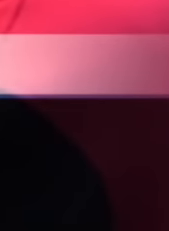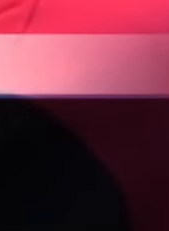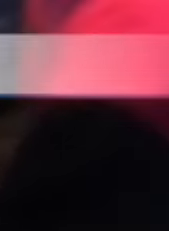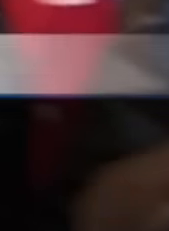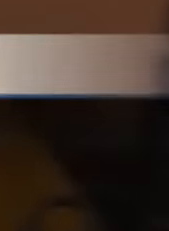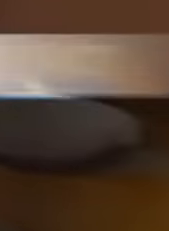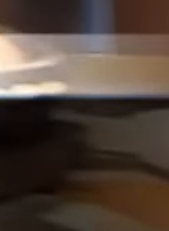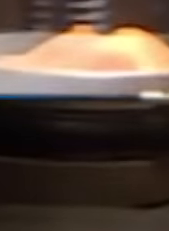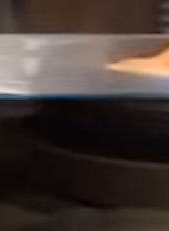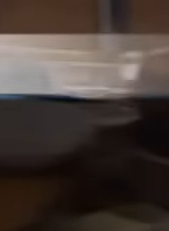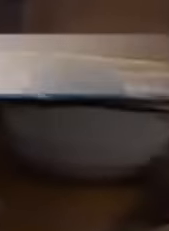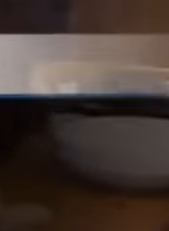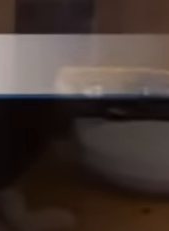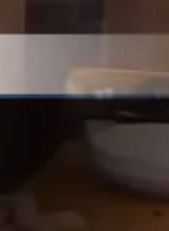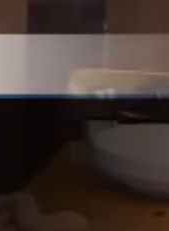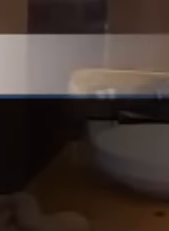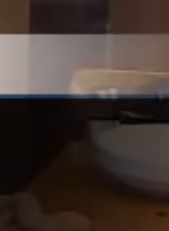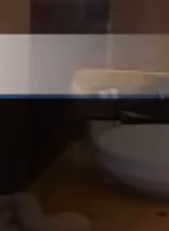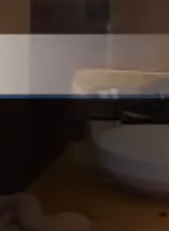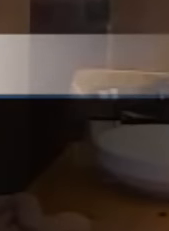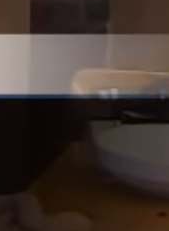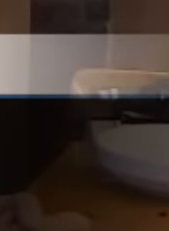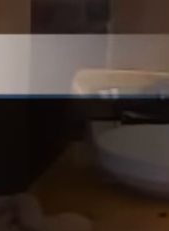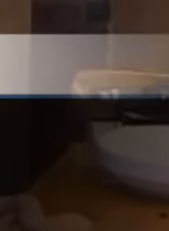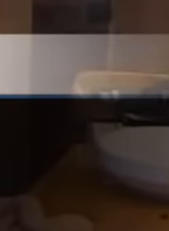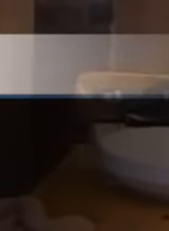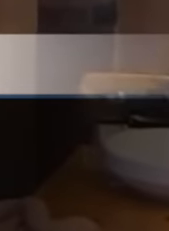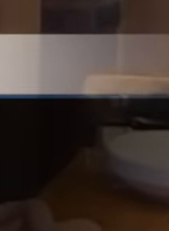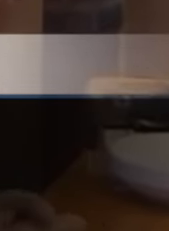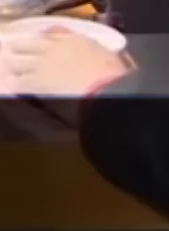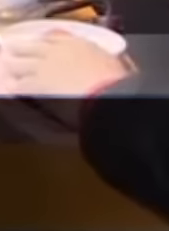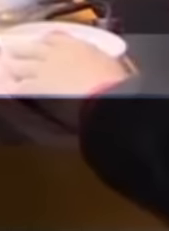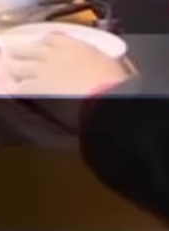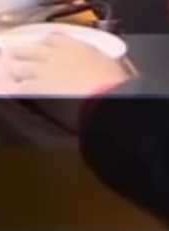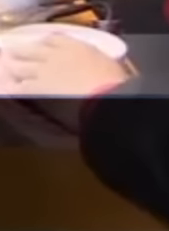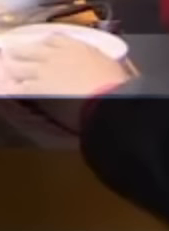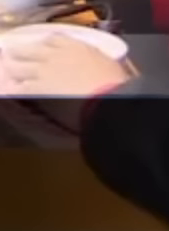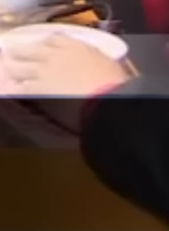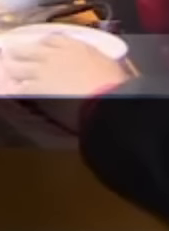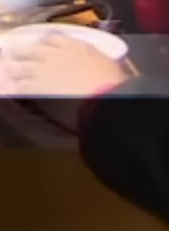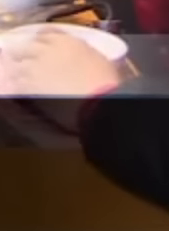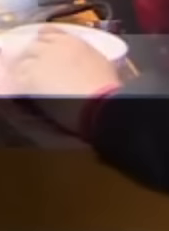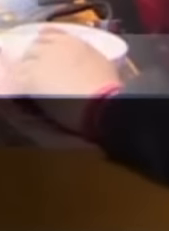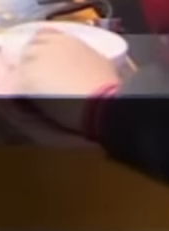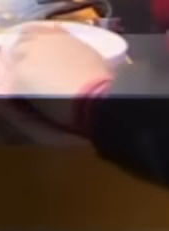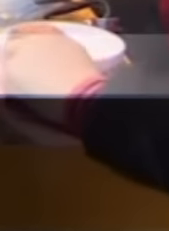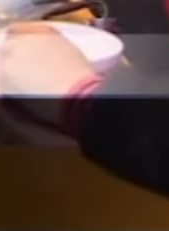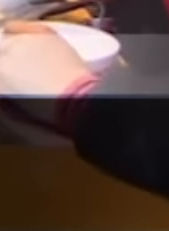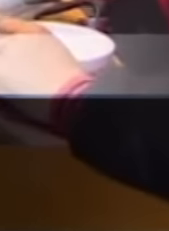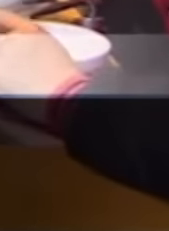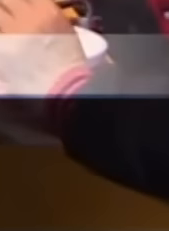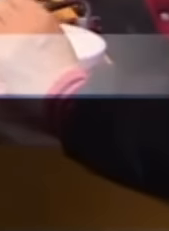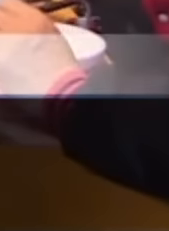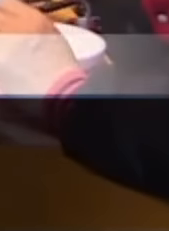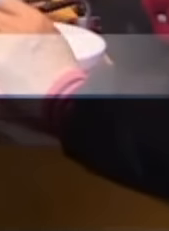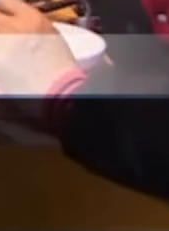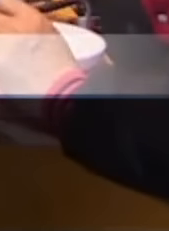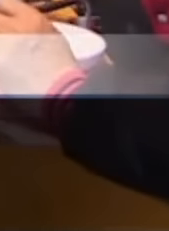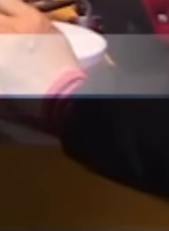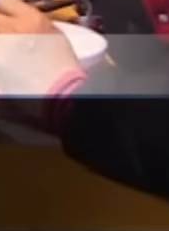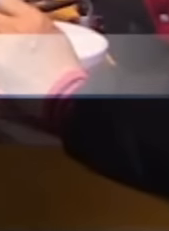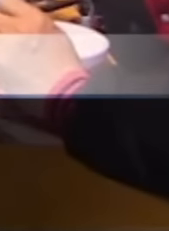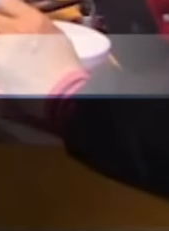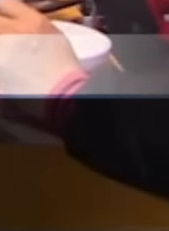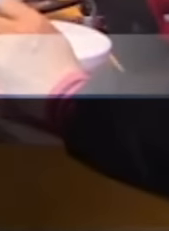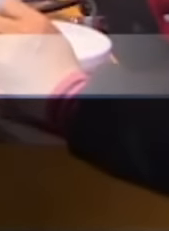중앙당이나 개양 외부에서 의미 있는 중요한 분이 모시던 장소입니다. 아마 그걸 알고 여기 뭐 다른 분이 오셨는지 말았는지는